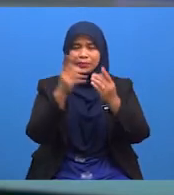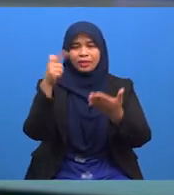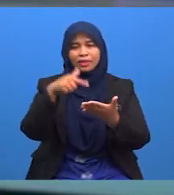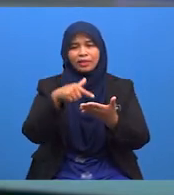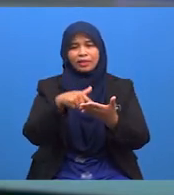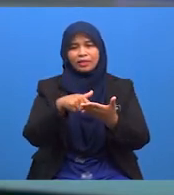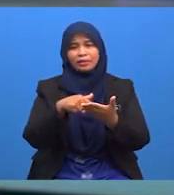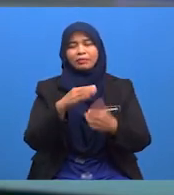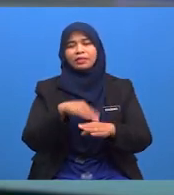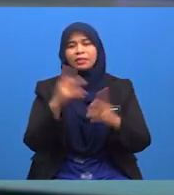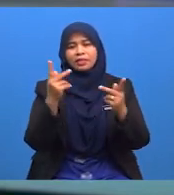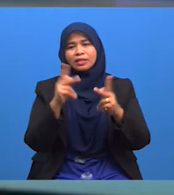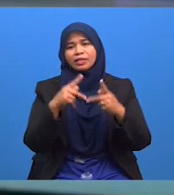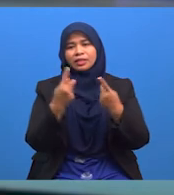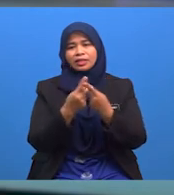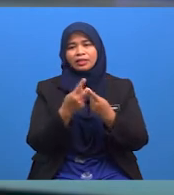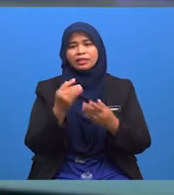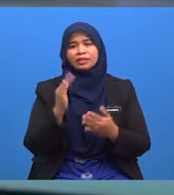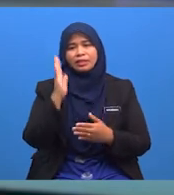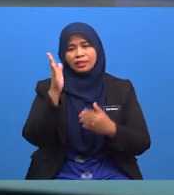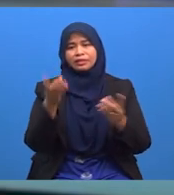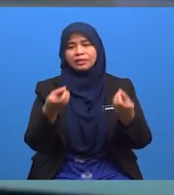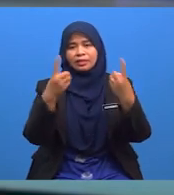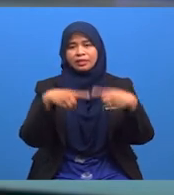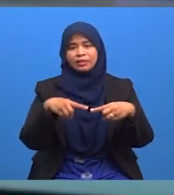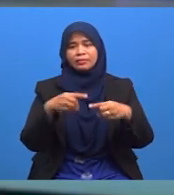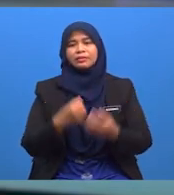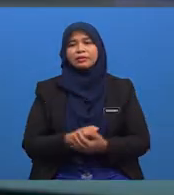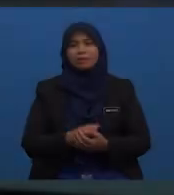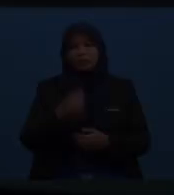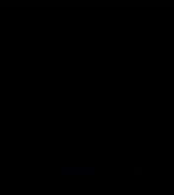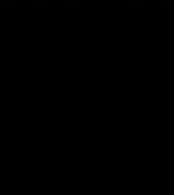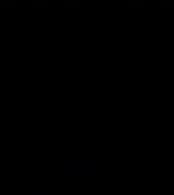lagi pada kelas yang akan datang. Ila liqa wa ma'assalamah.